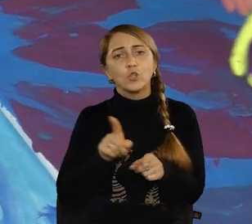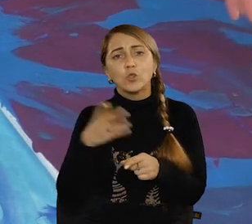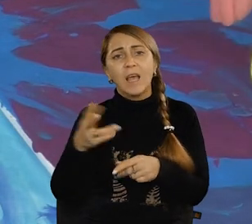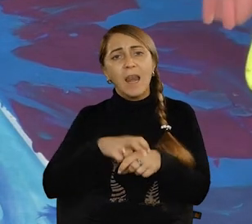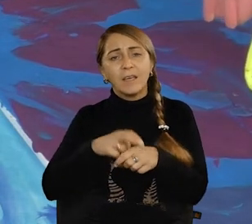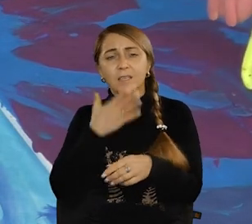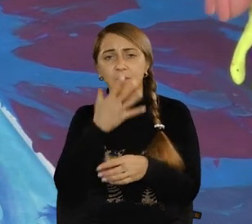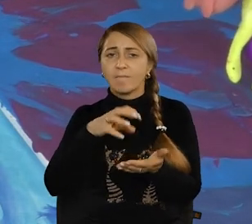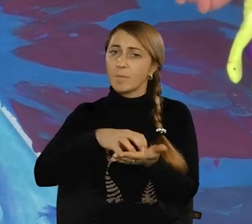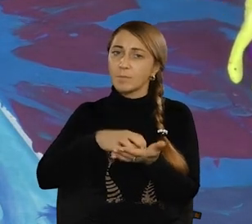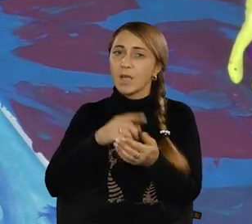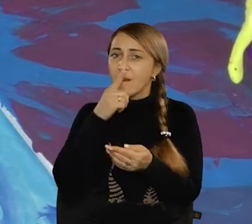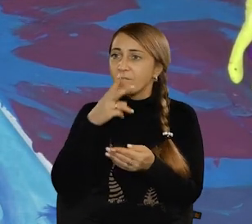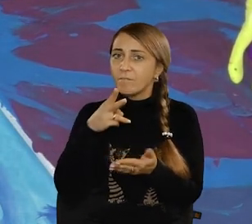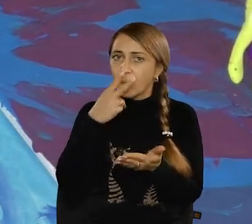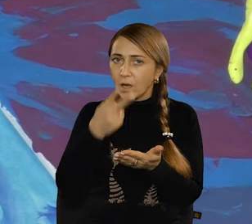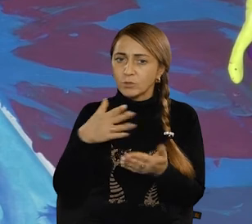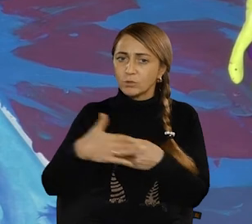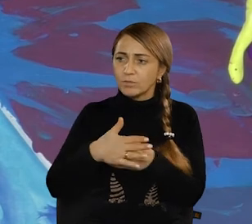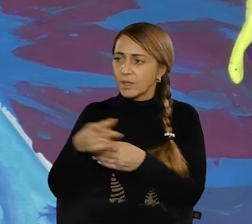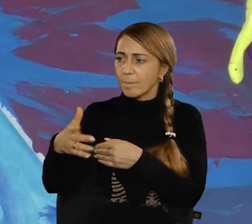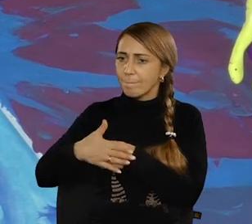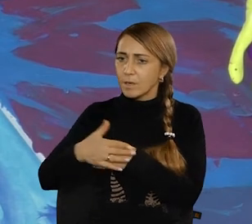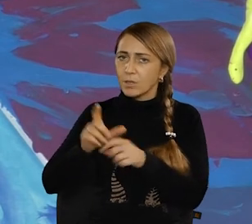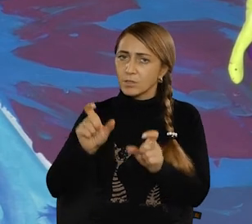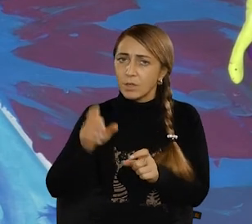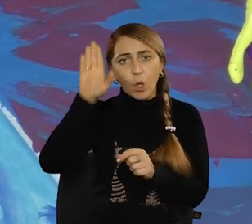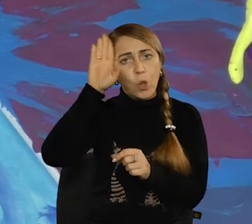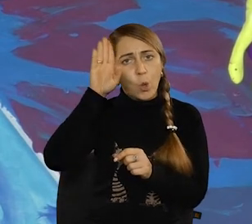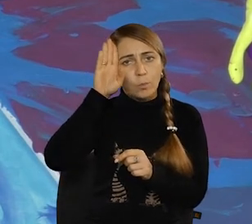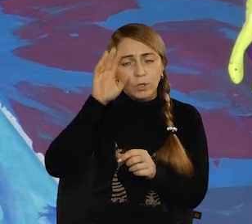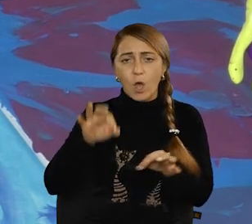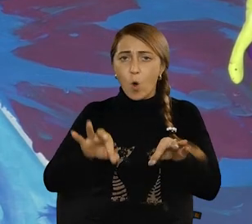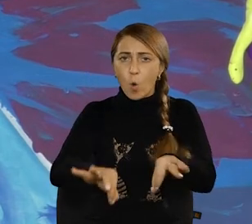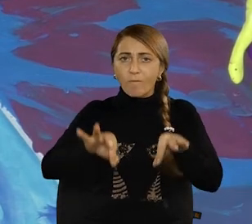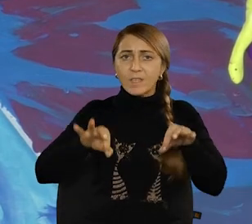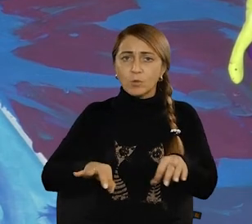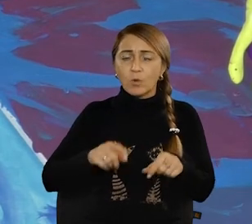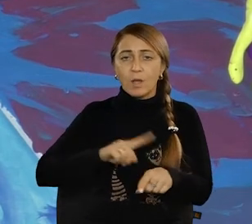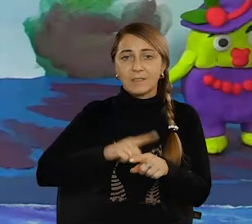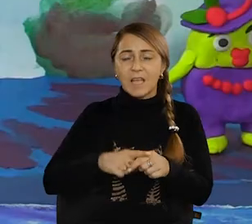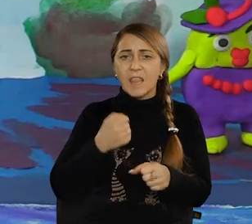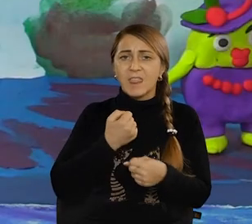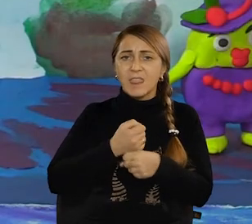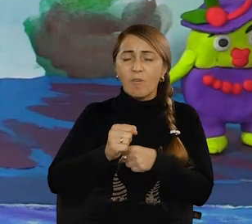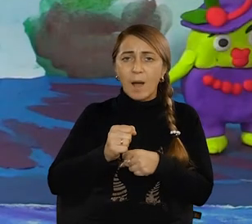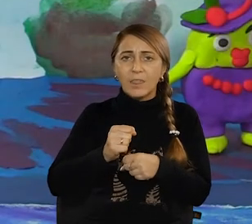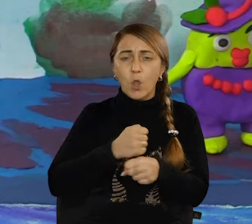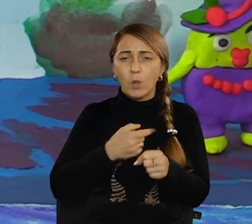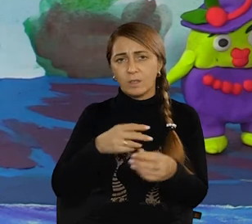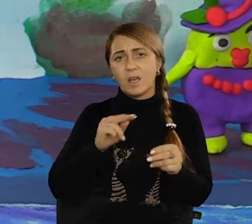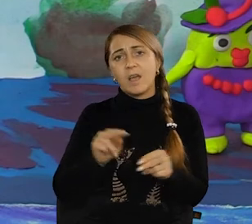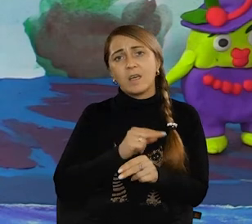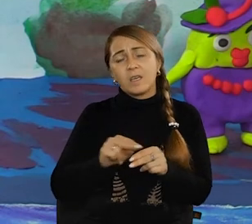запитала пампушечка, вказуючи на двері, біля яких сидів хлопчина у візку. Це травматолог. Він лікує